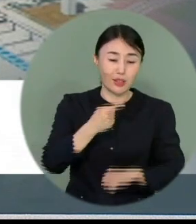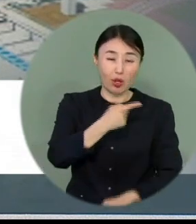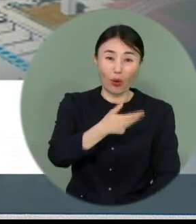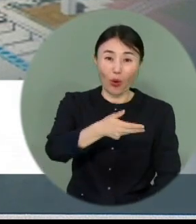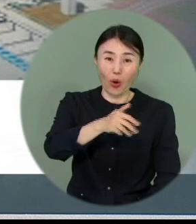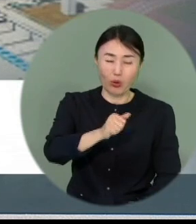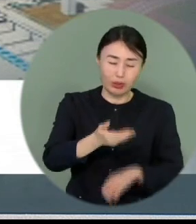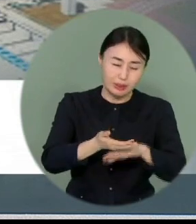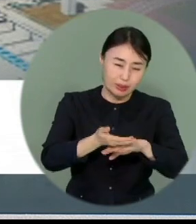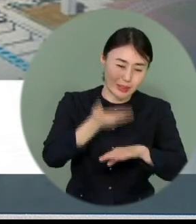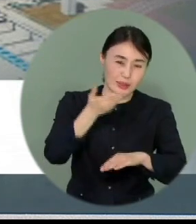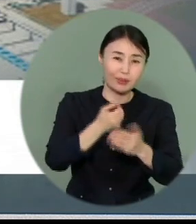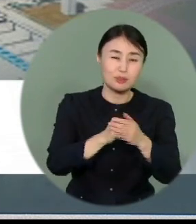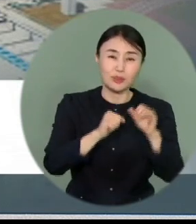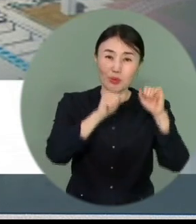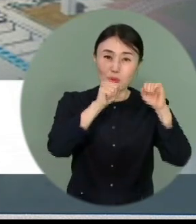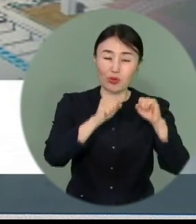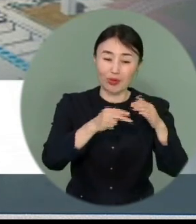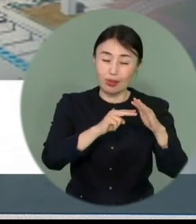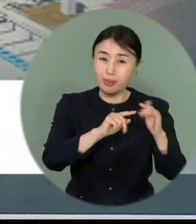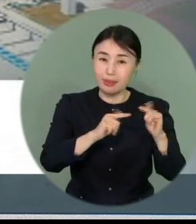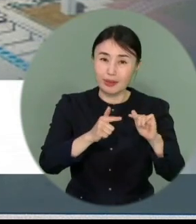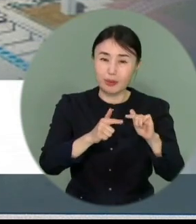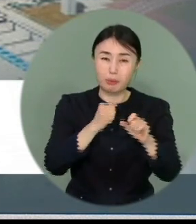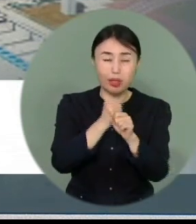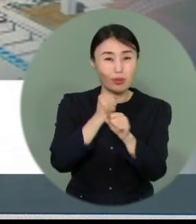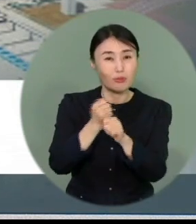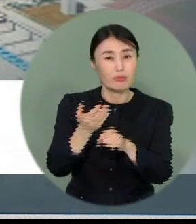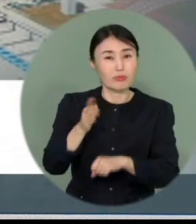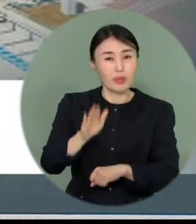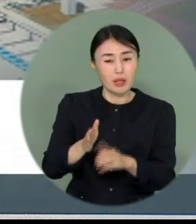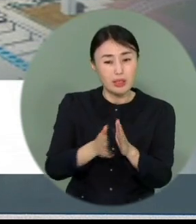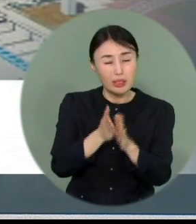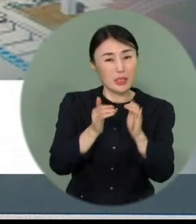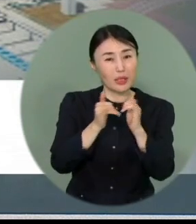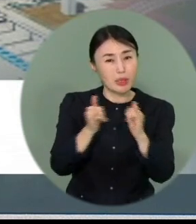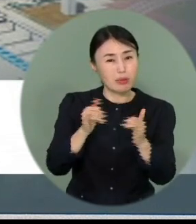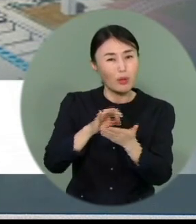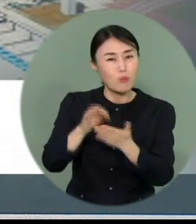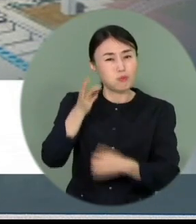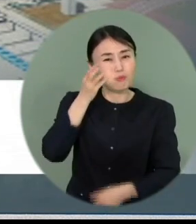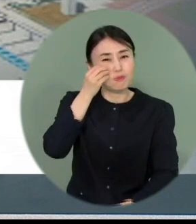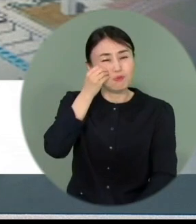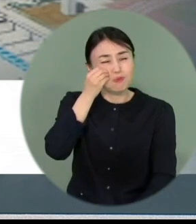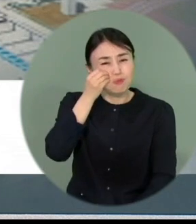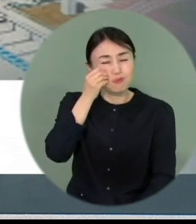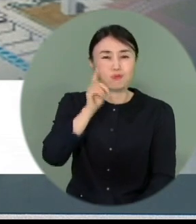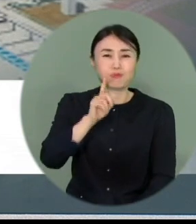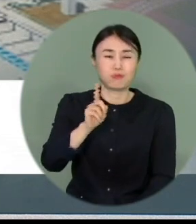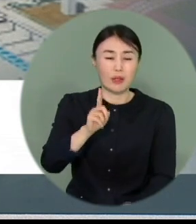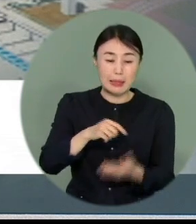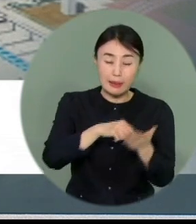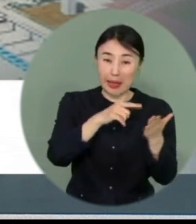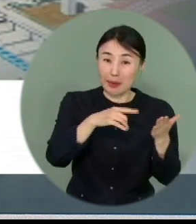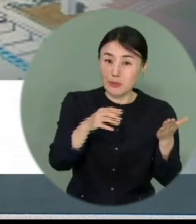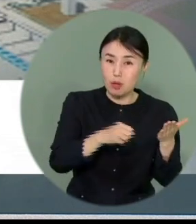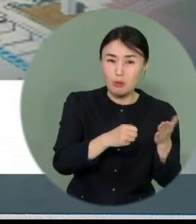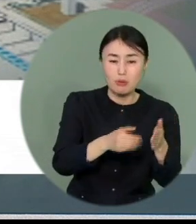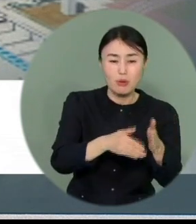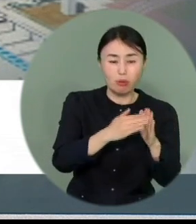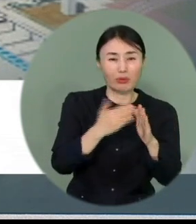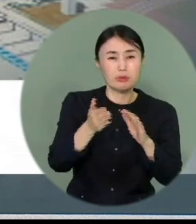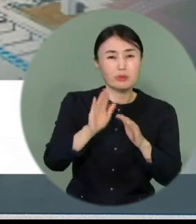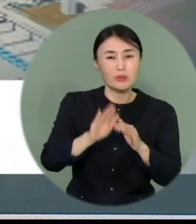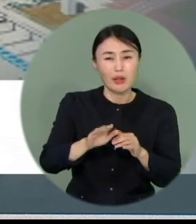들여 지어 놓은 스포츠 시설들은 정작 시민들에게는 접근조차 어려운 그림의 떡입니다 혈세로 지은 체육 시설을